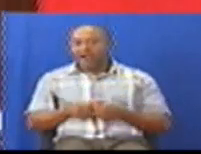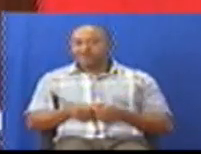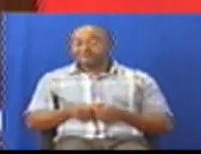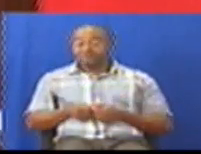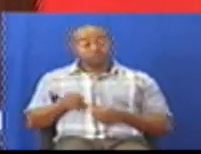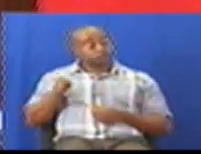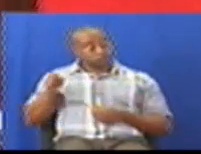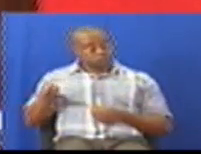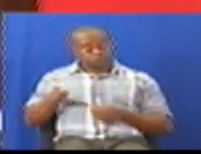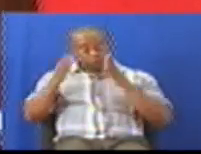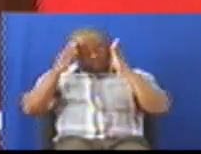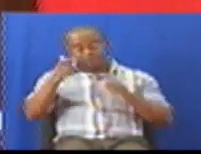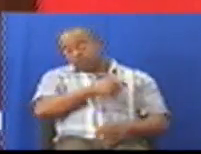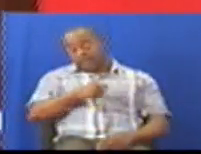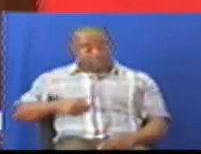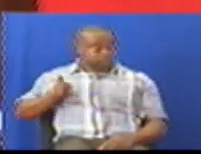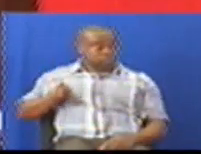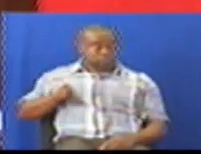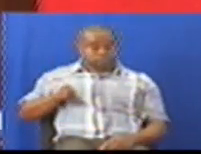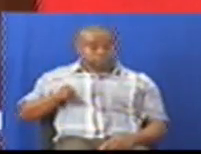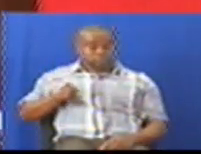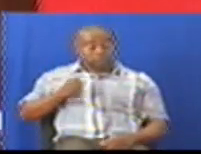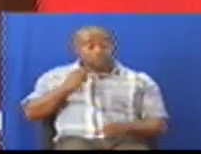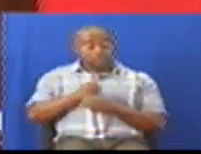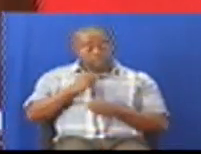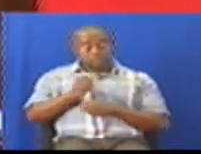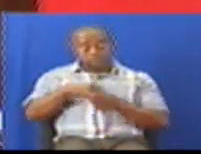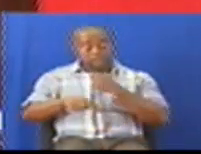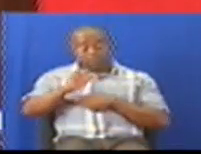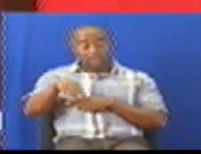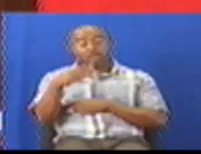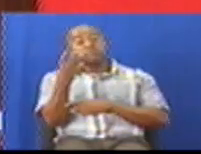kwa kazi anazozifanya ndani ya miaka 4 na ushe.